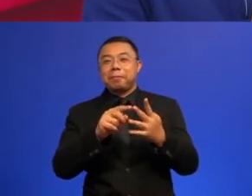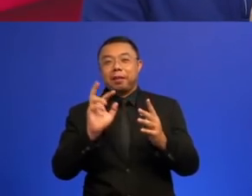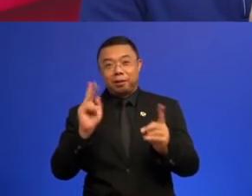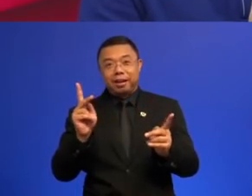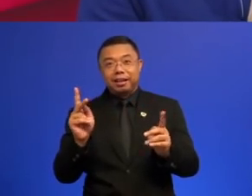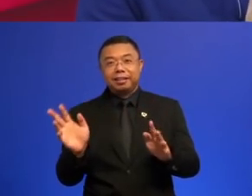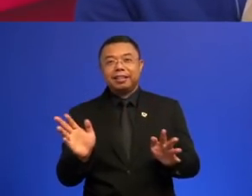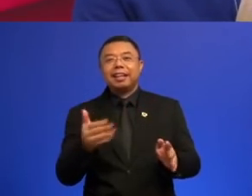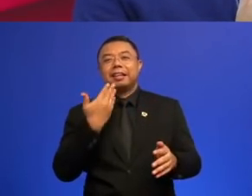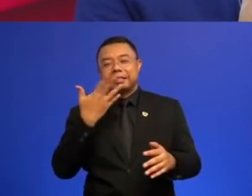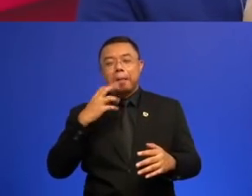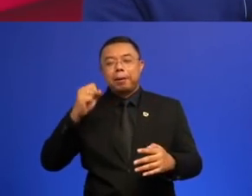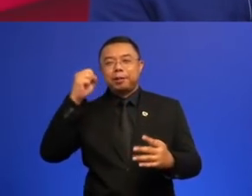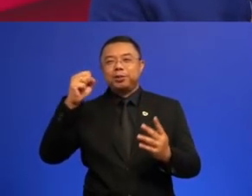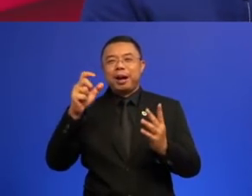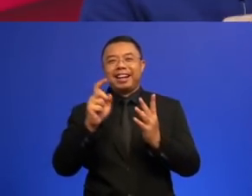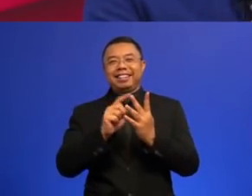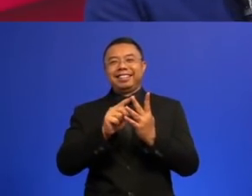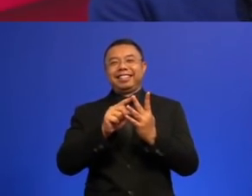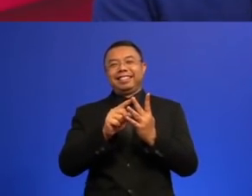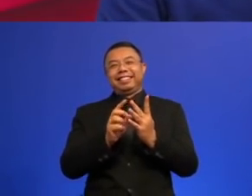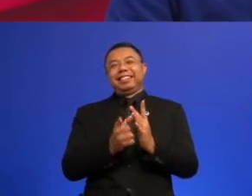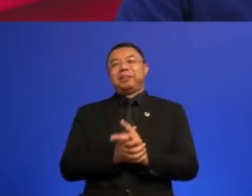okay. Selamat berjuang, Dud.